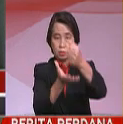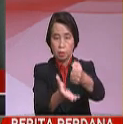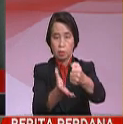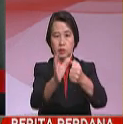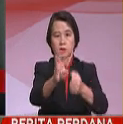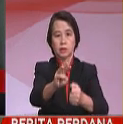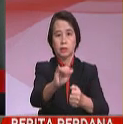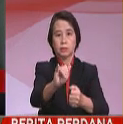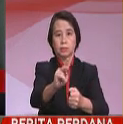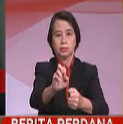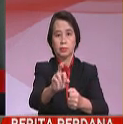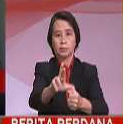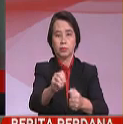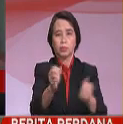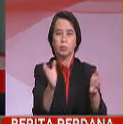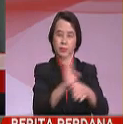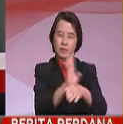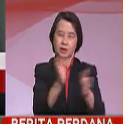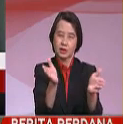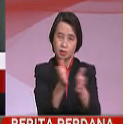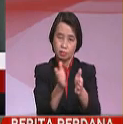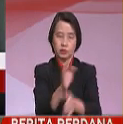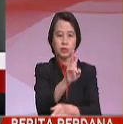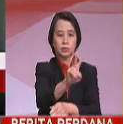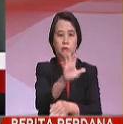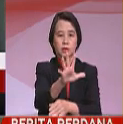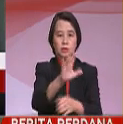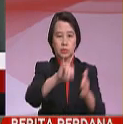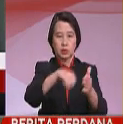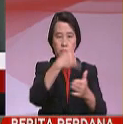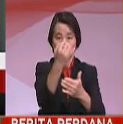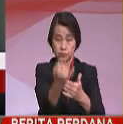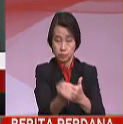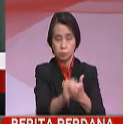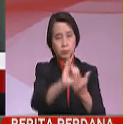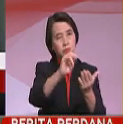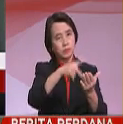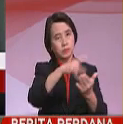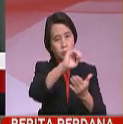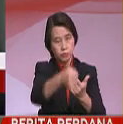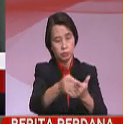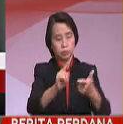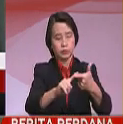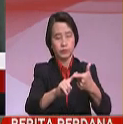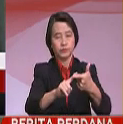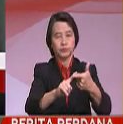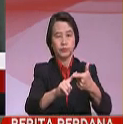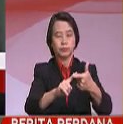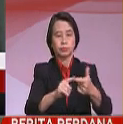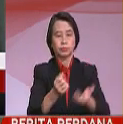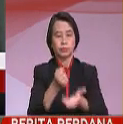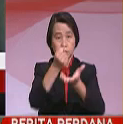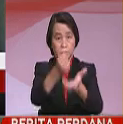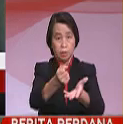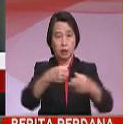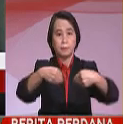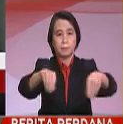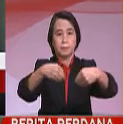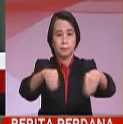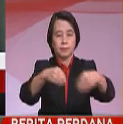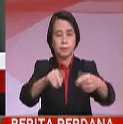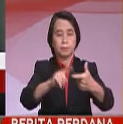mikro sebanyak 25 projek. Dana pemasaran sebanyak